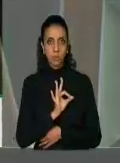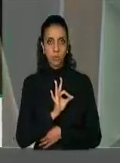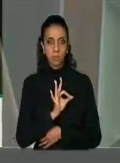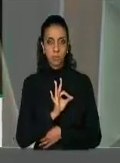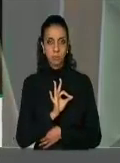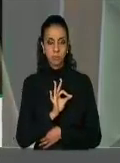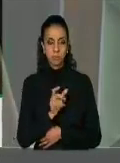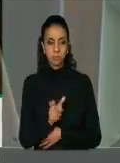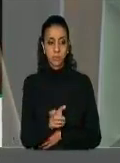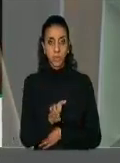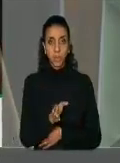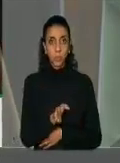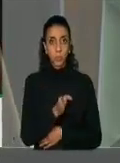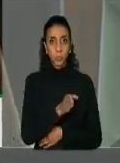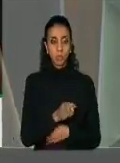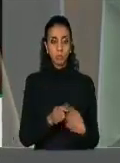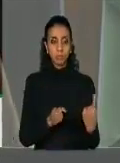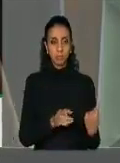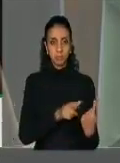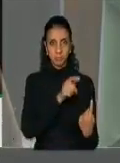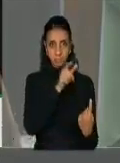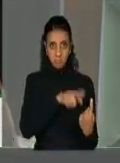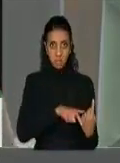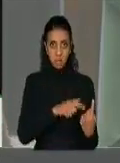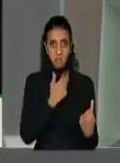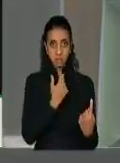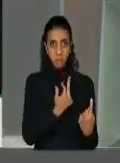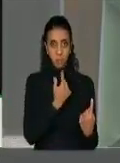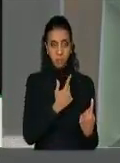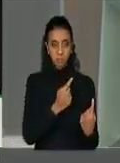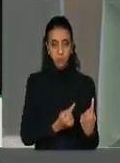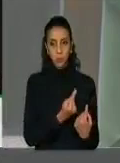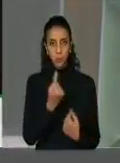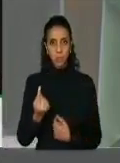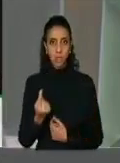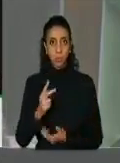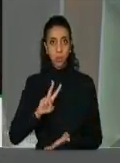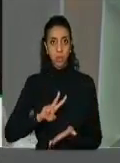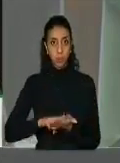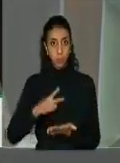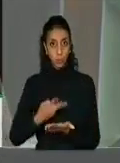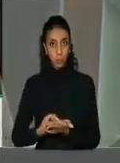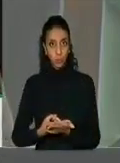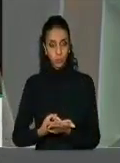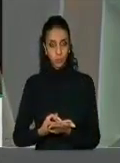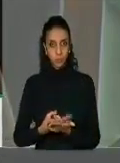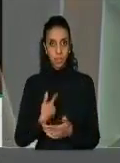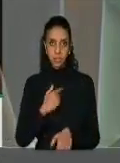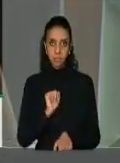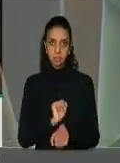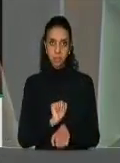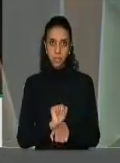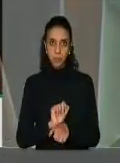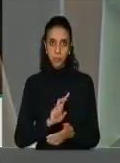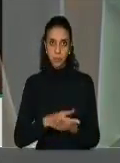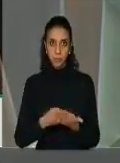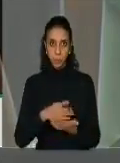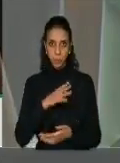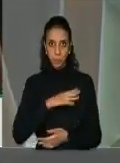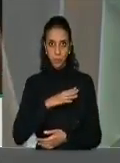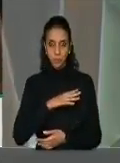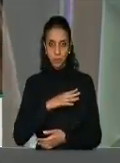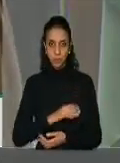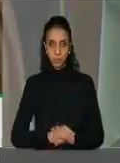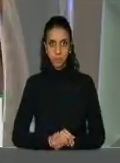شكرا لشعب البرازيل ممثلا ببرلمانه الذي نقف هذا اليوم